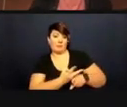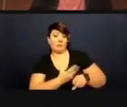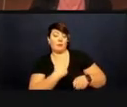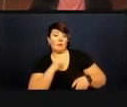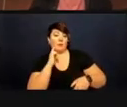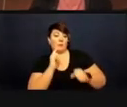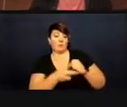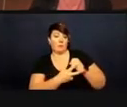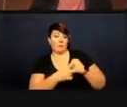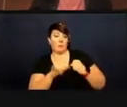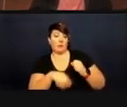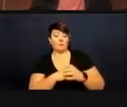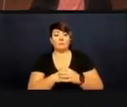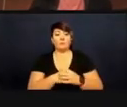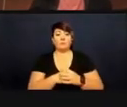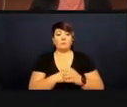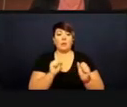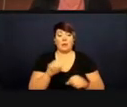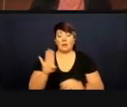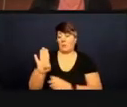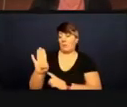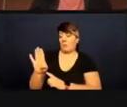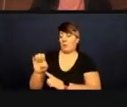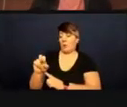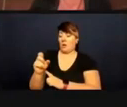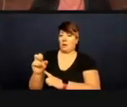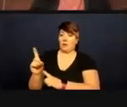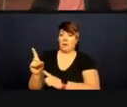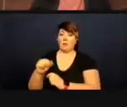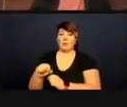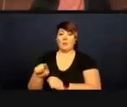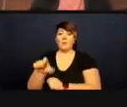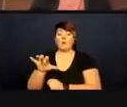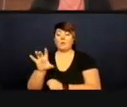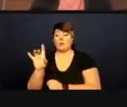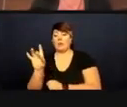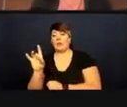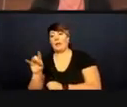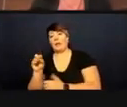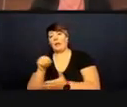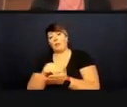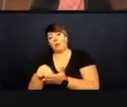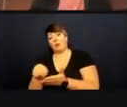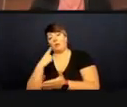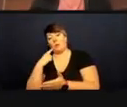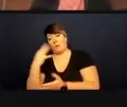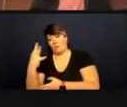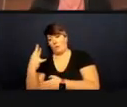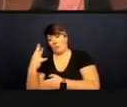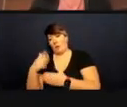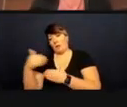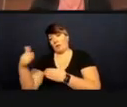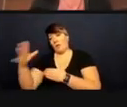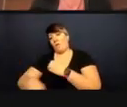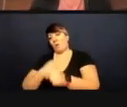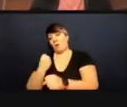bond hiyo itakuwepo kwa ajili ya vifaa ambavyo tungependa kustawisha.